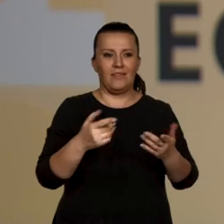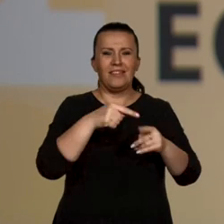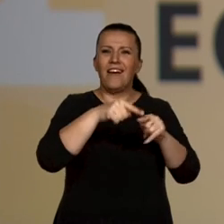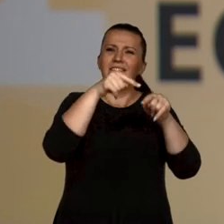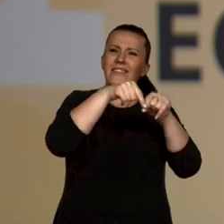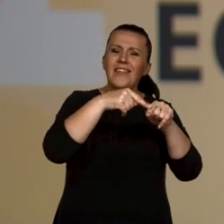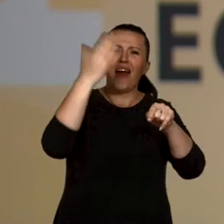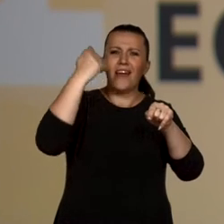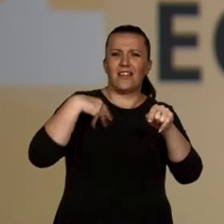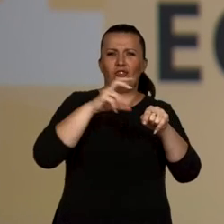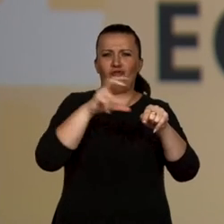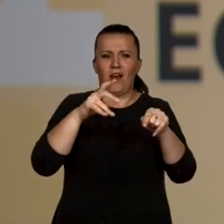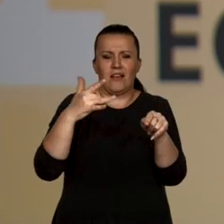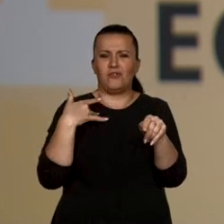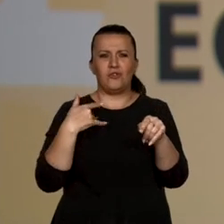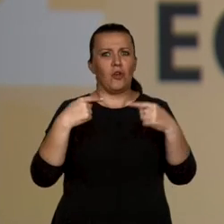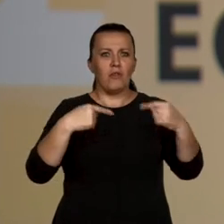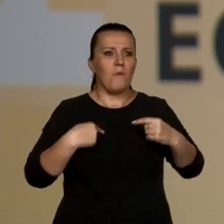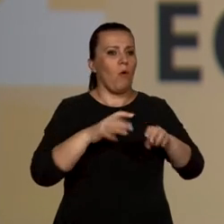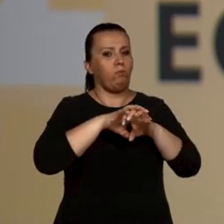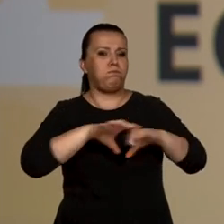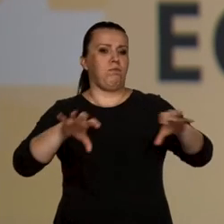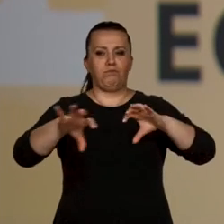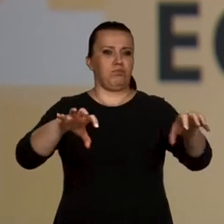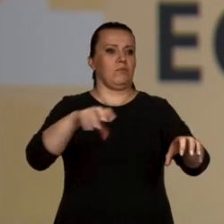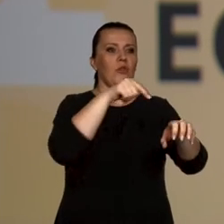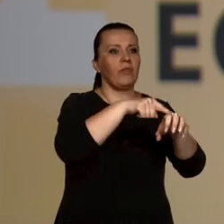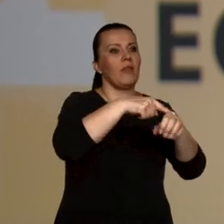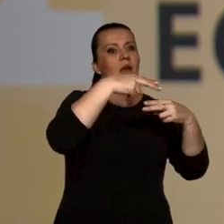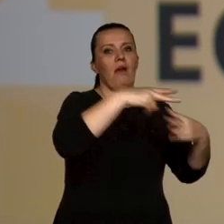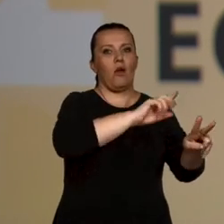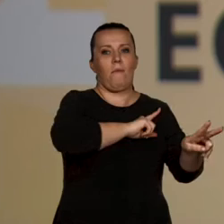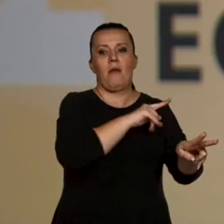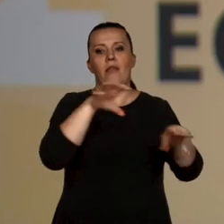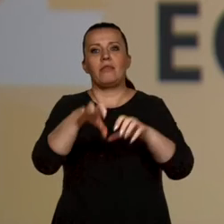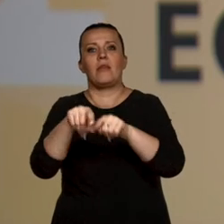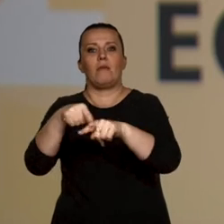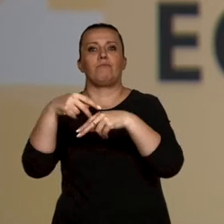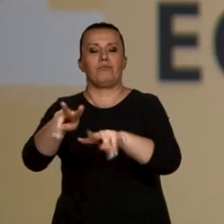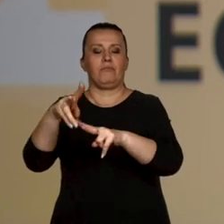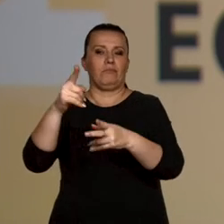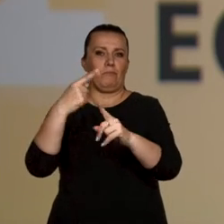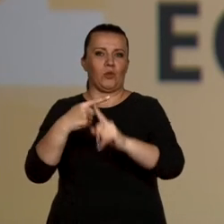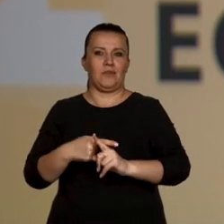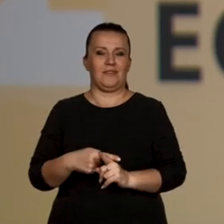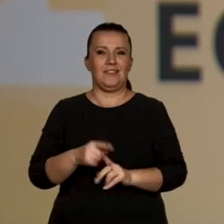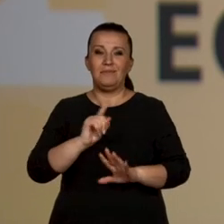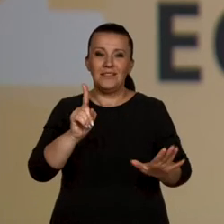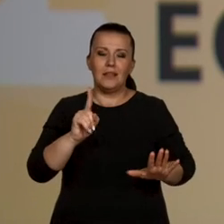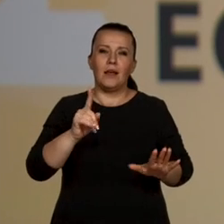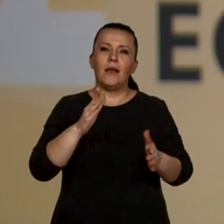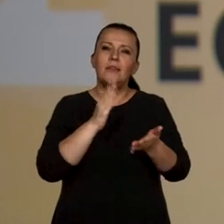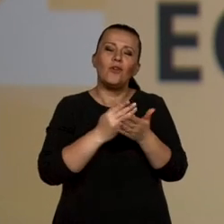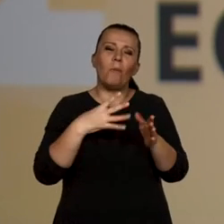Kiedy nie dzielono ludzi na pozytywistów i romantyków, tylko mówiono o dominacji, o przewadze